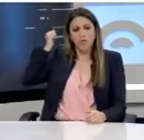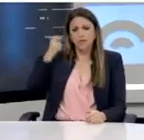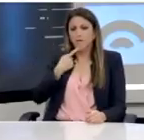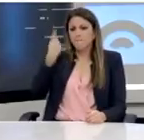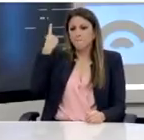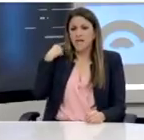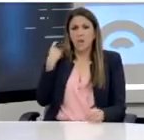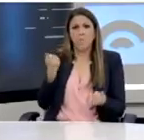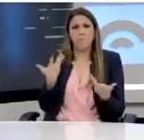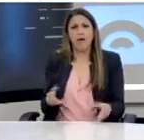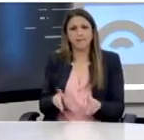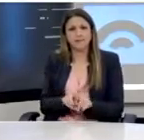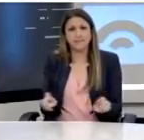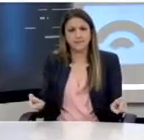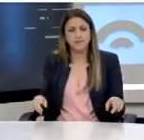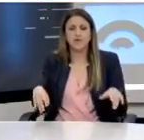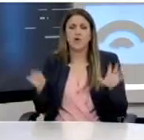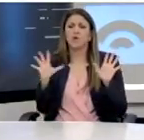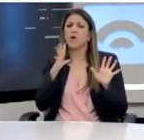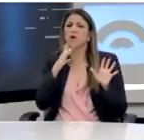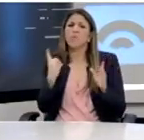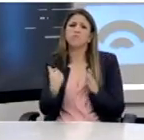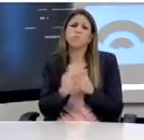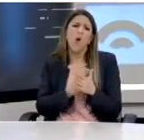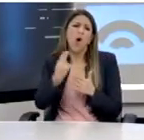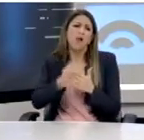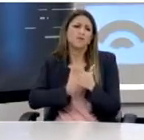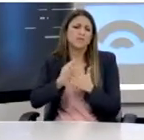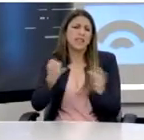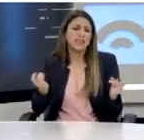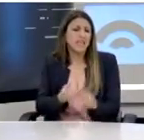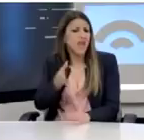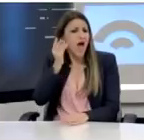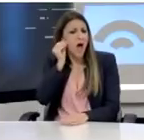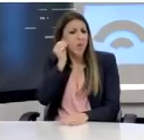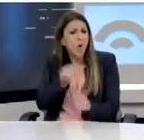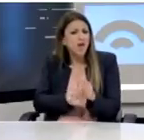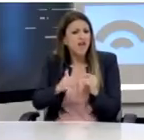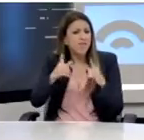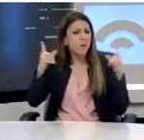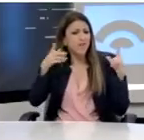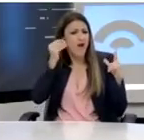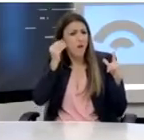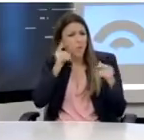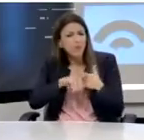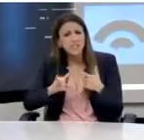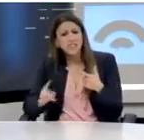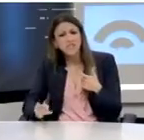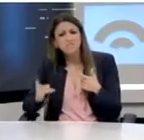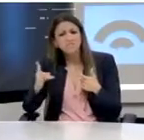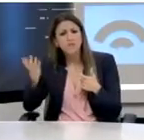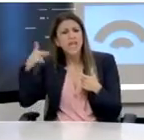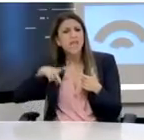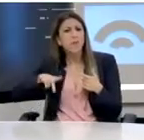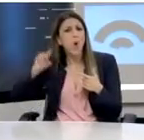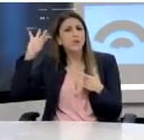τώρα. Γιατί ώρες-ώρες ακούγοντάς σας και εσάς, αλλά και την κυρία Μπακογιάννη,